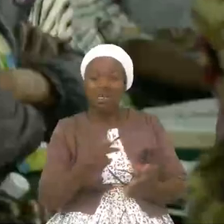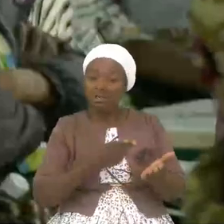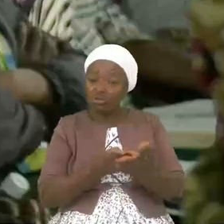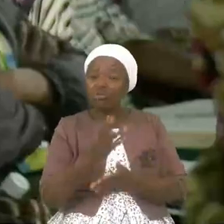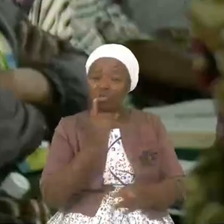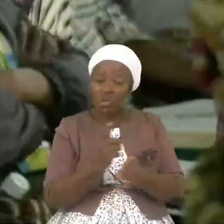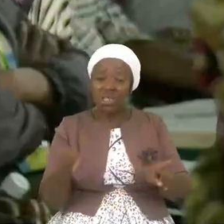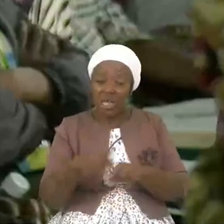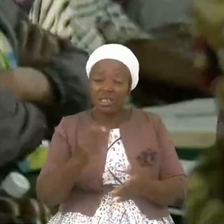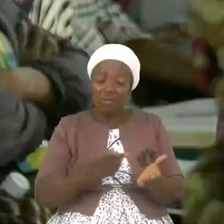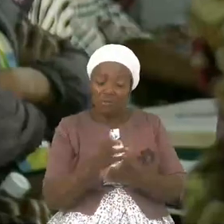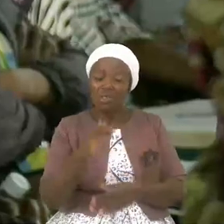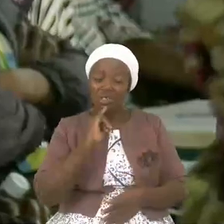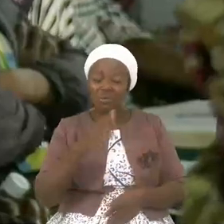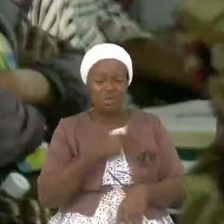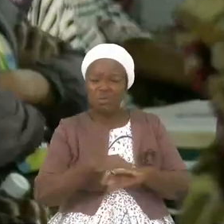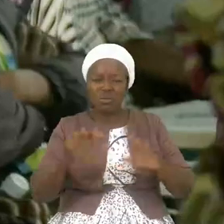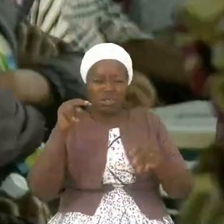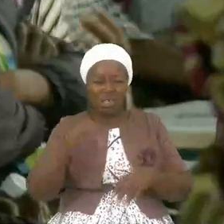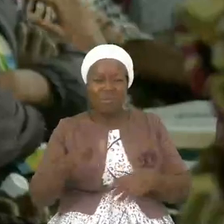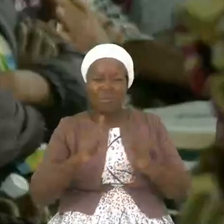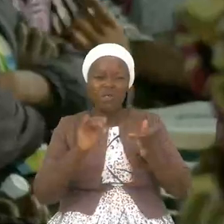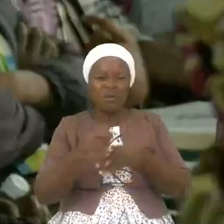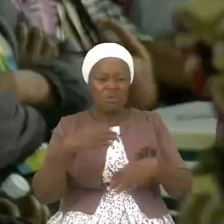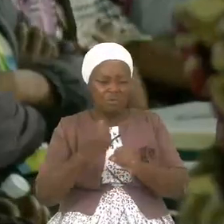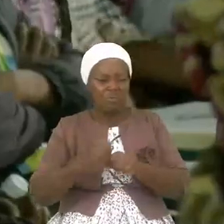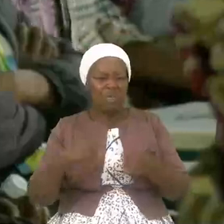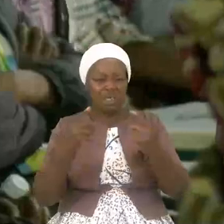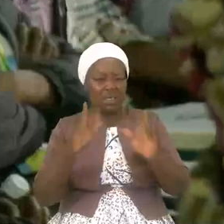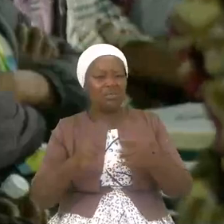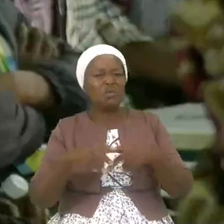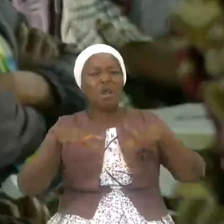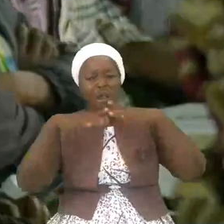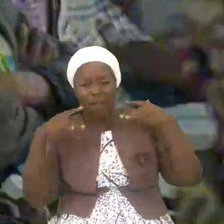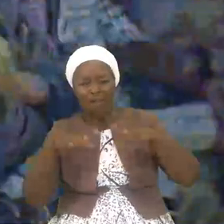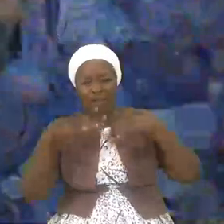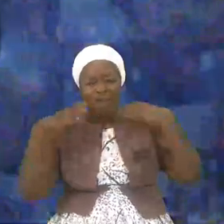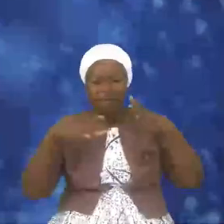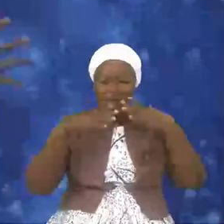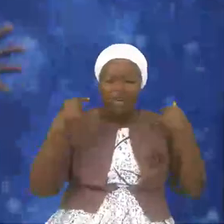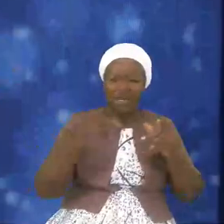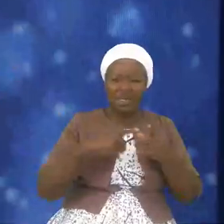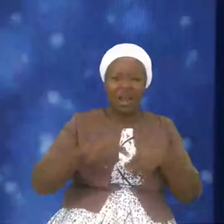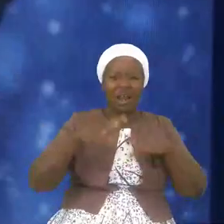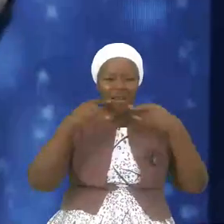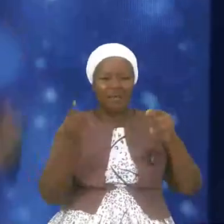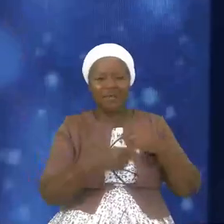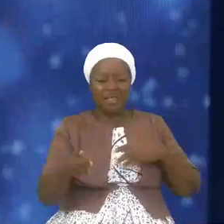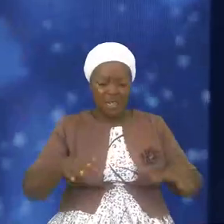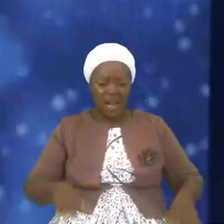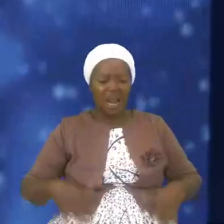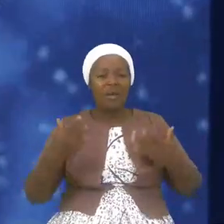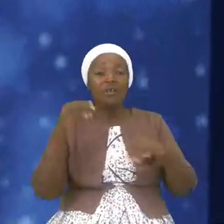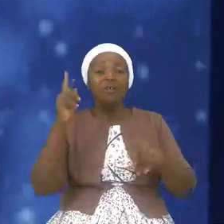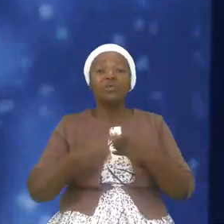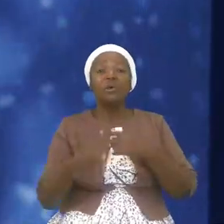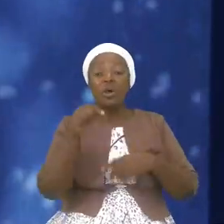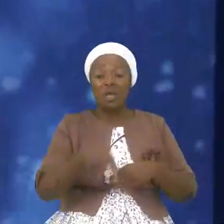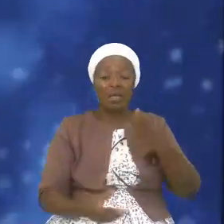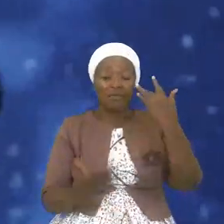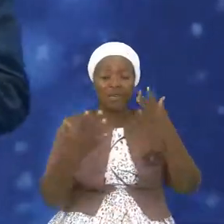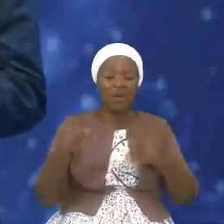vérité est que nous n'avons pas besoin des gens qui vont faire rire les pécheurs, rire leur vie jusqu'à aller